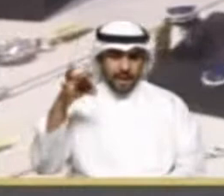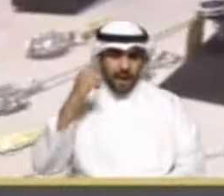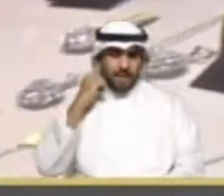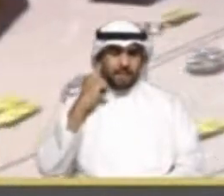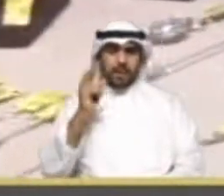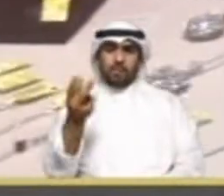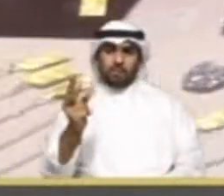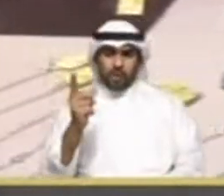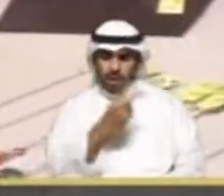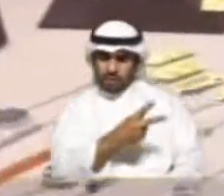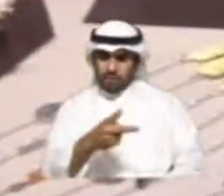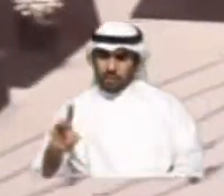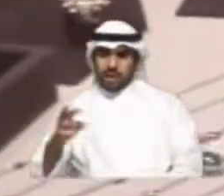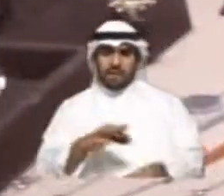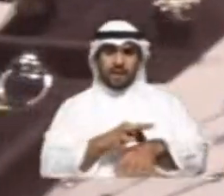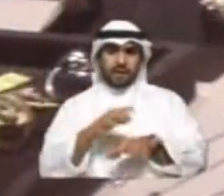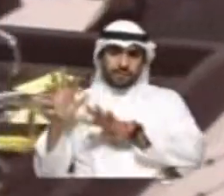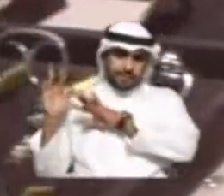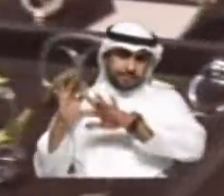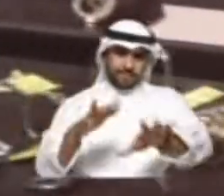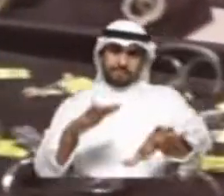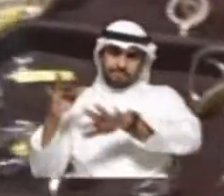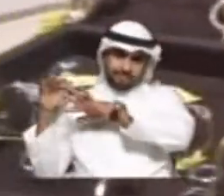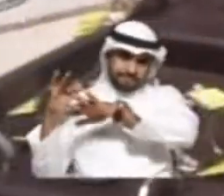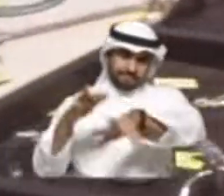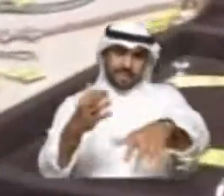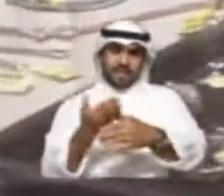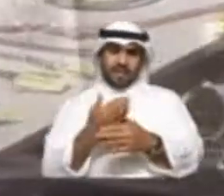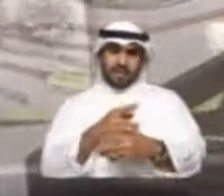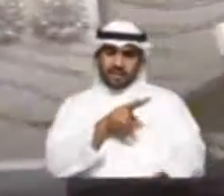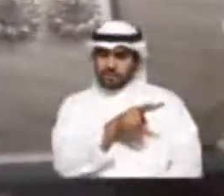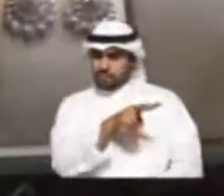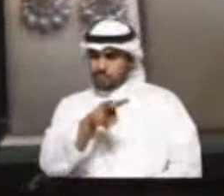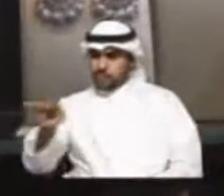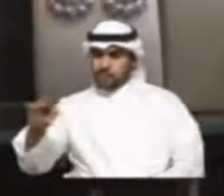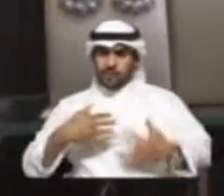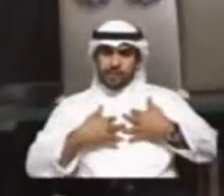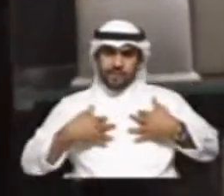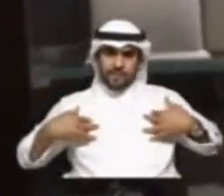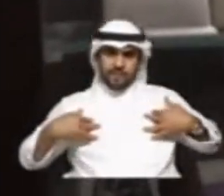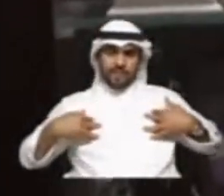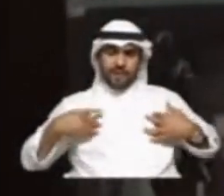محبيه ومستثمريه الذين يحرصون على زيارة مثل هذه المعارض والاستمتاع